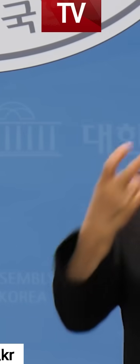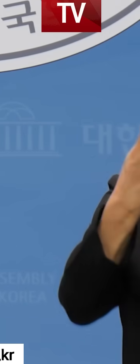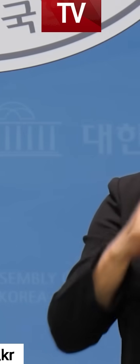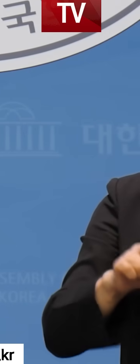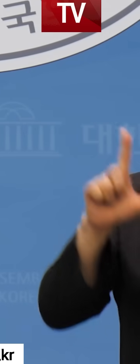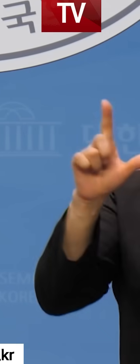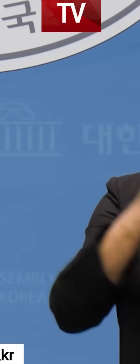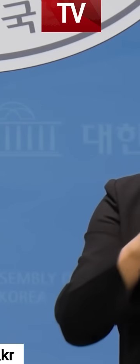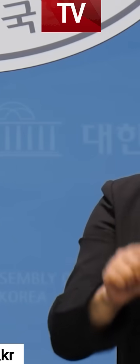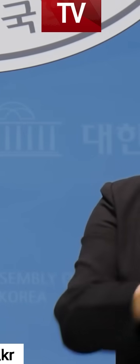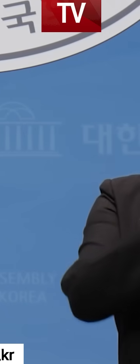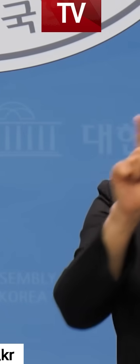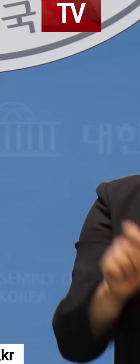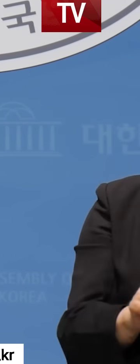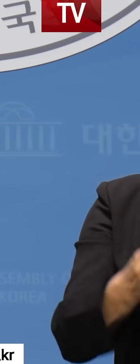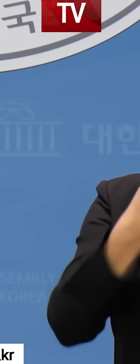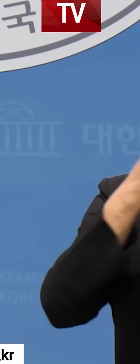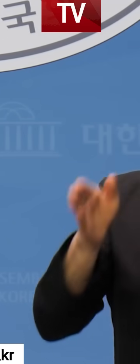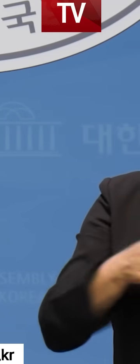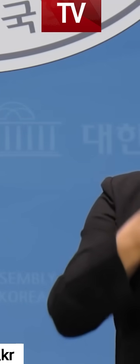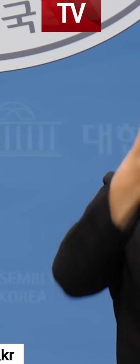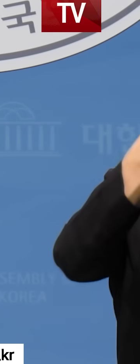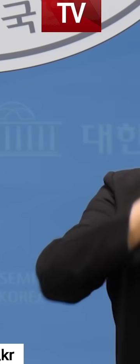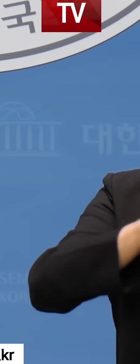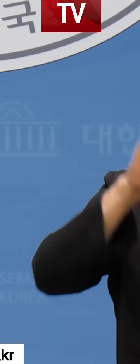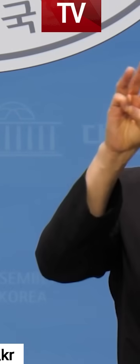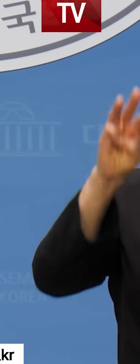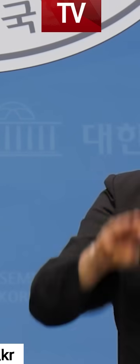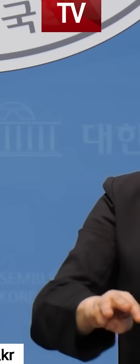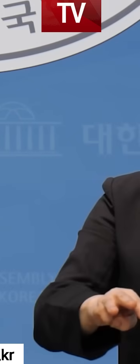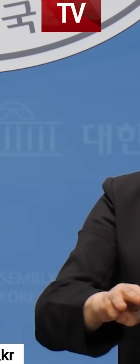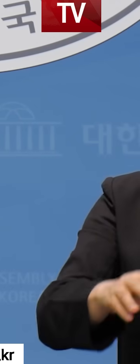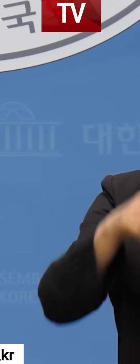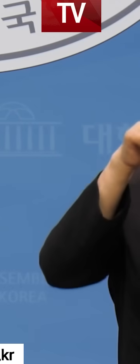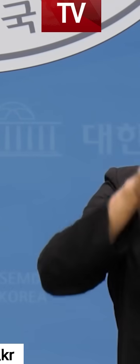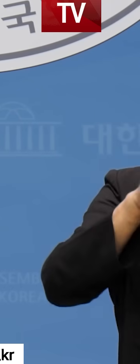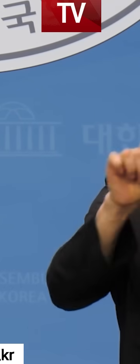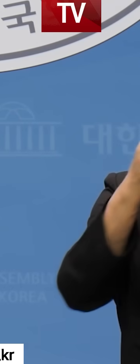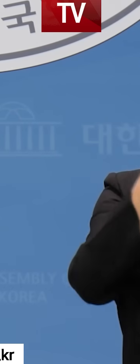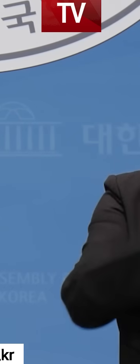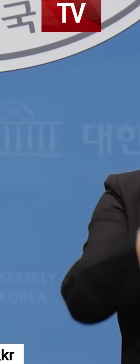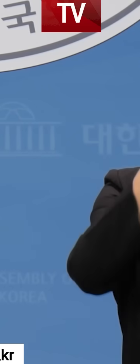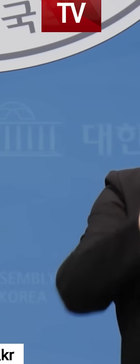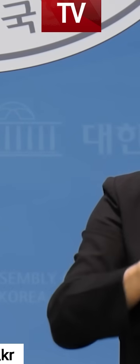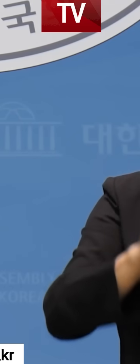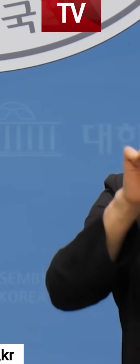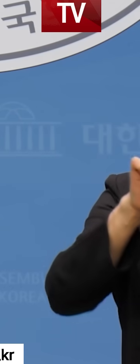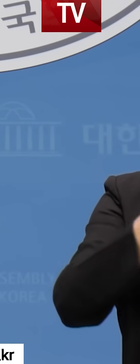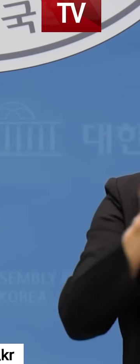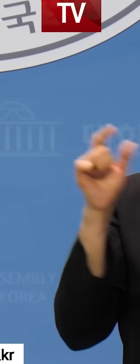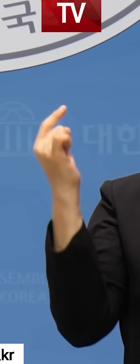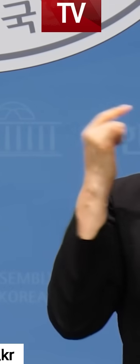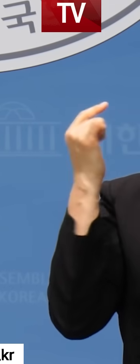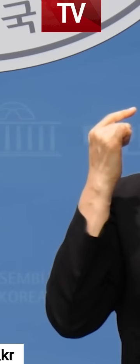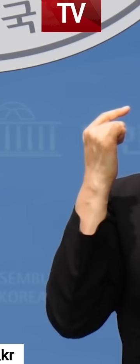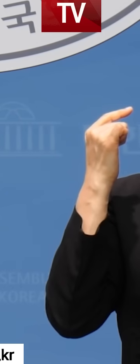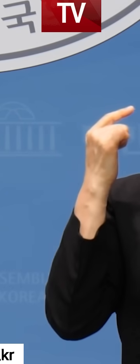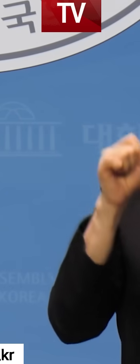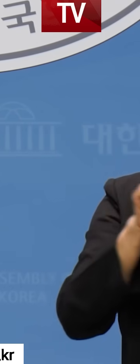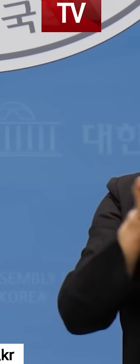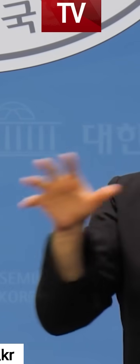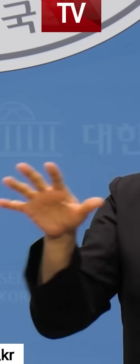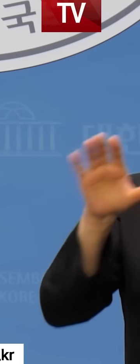2021년 6월 경기도 이천 쿠팡 화재 참사 당일 화재 소식을 듣고도 어느